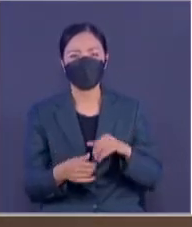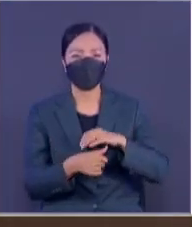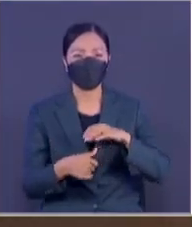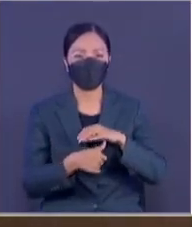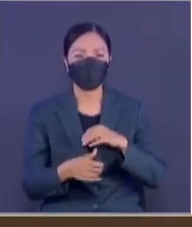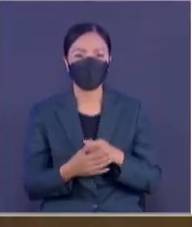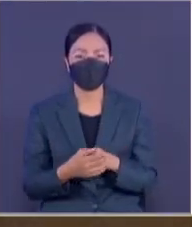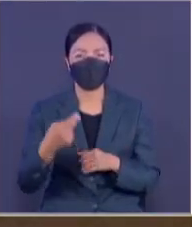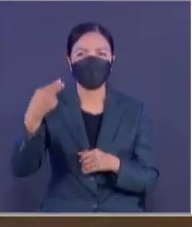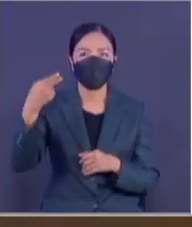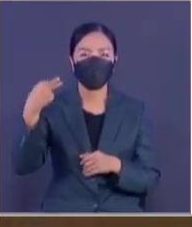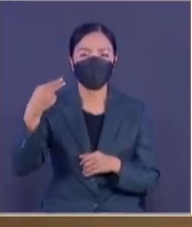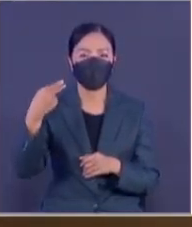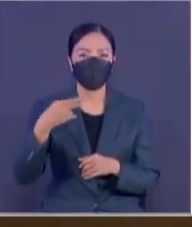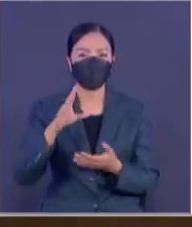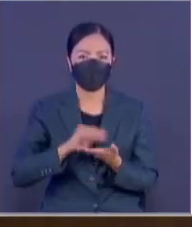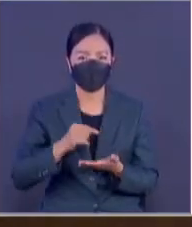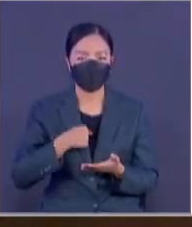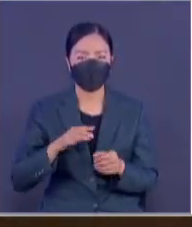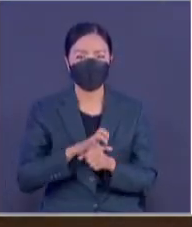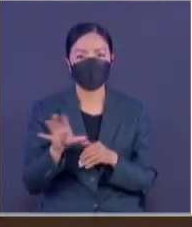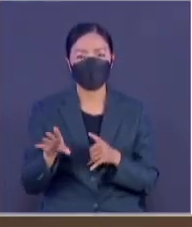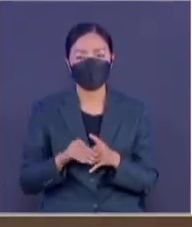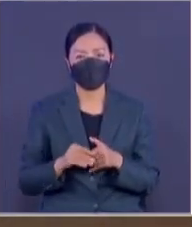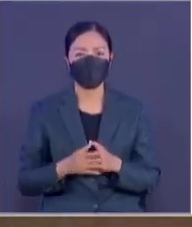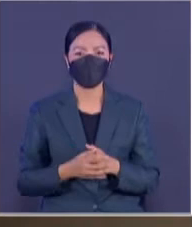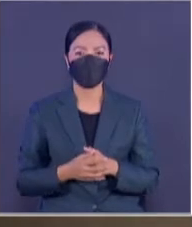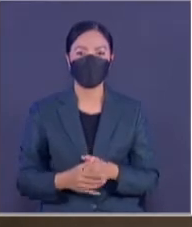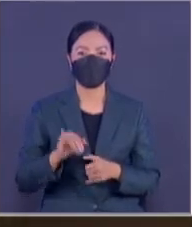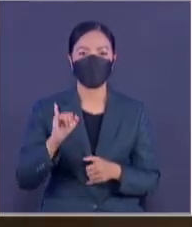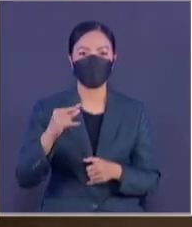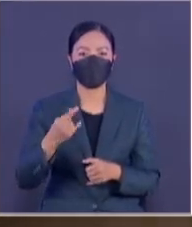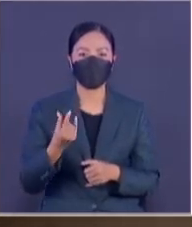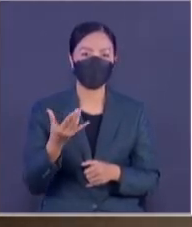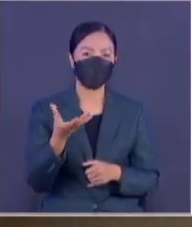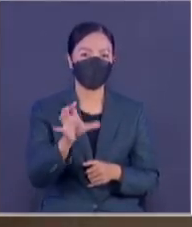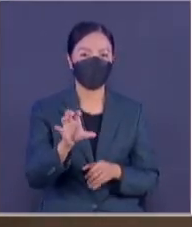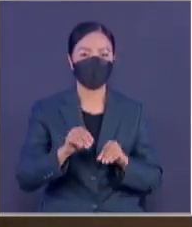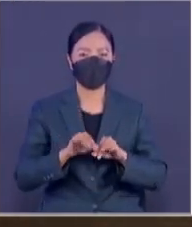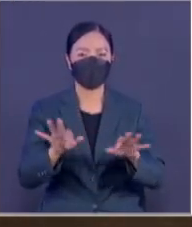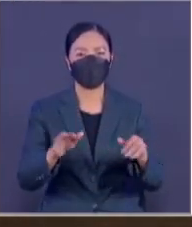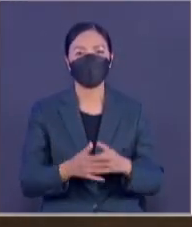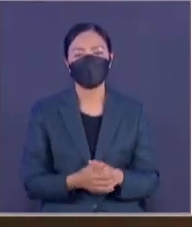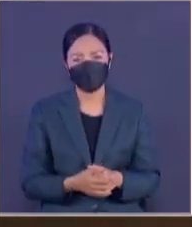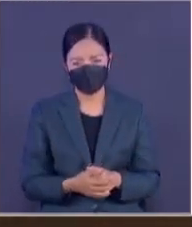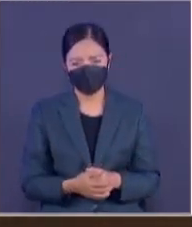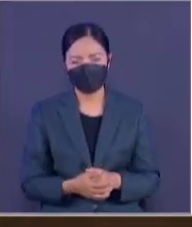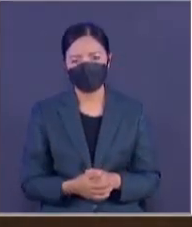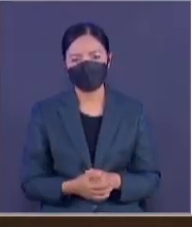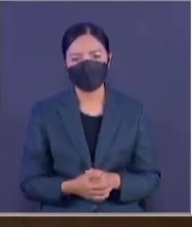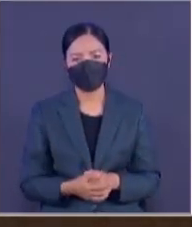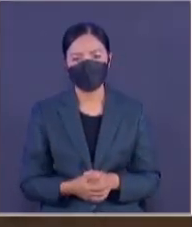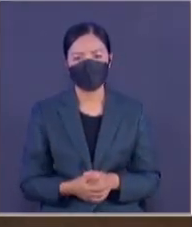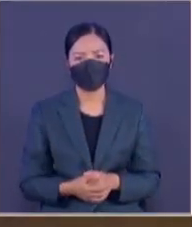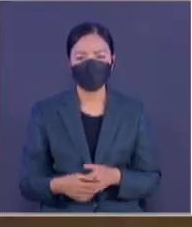จากตัวก็ได้อัดคลิปยืนยันข่าวเรื่องที่เขาติดคอวินาทีนผ่านทาง IG Storyพร้อมกับเปิดเผยว่านอกจากการถ่ายทำ